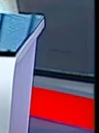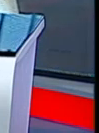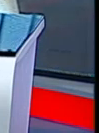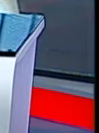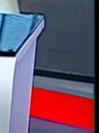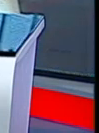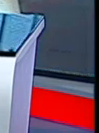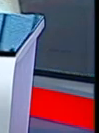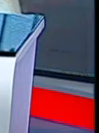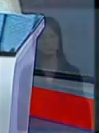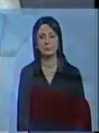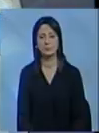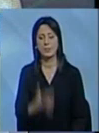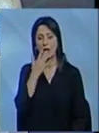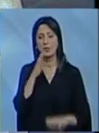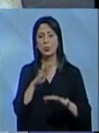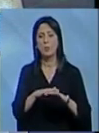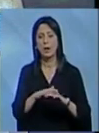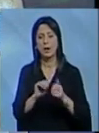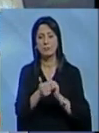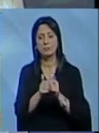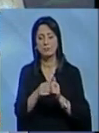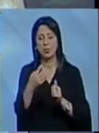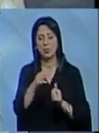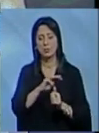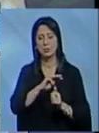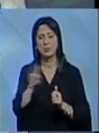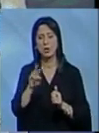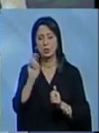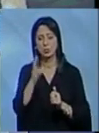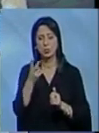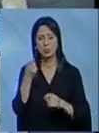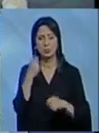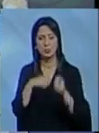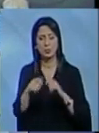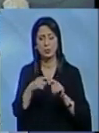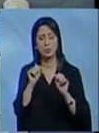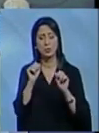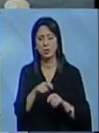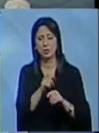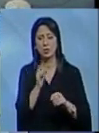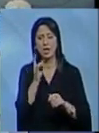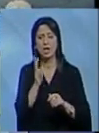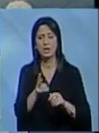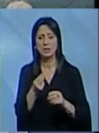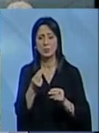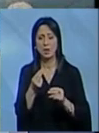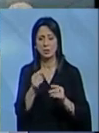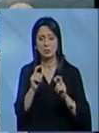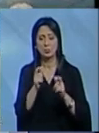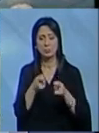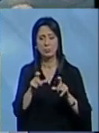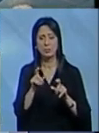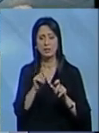ინტერვენცია უწყებამ გუშინ დაანონსა. ეროვნული ბანკის შეფასებით გასვლითმა კურსმა ისეთ ნიშნულს მიაღწია, რომ მათ შესაძლოა ფასების სტაბილურობას